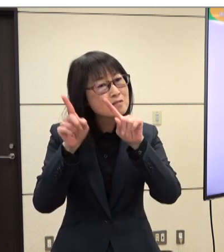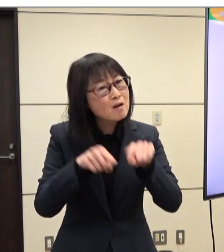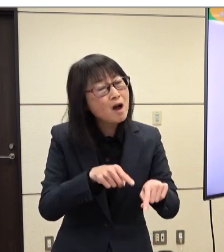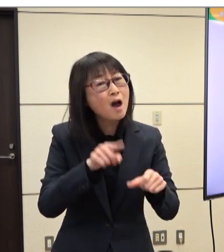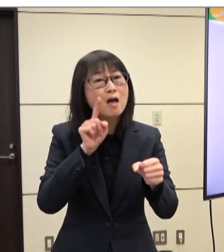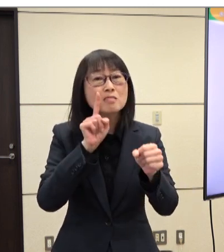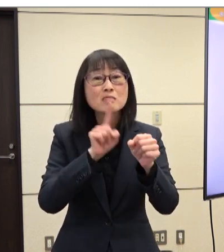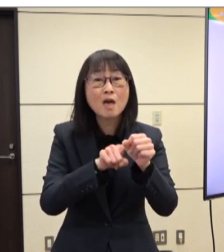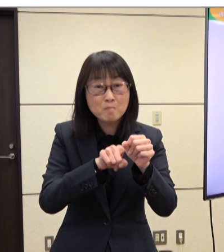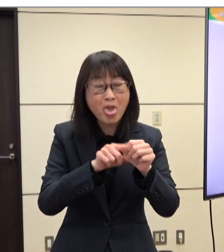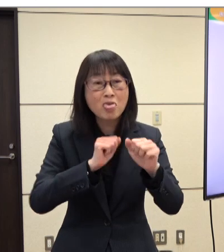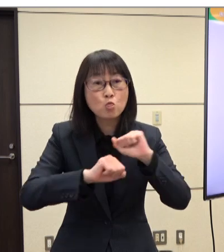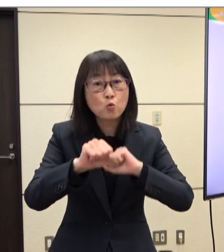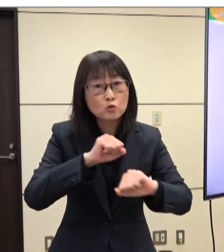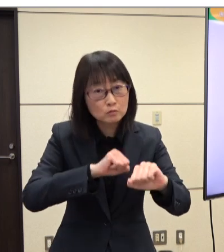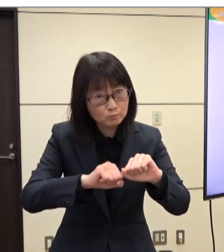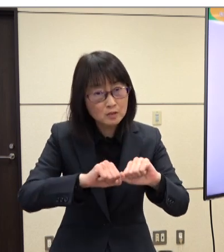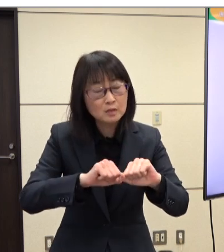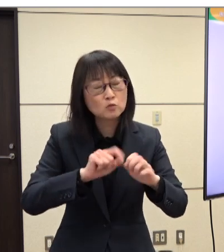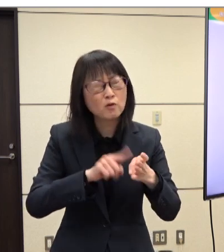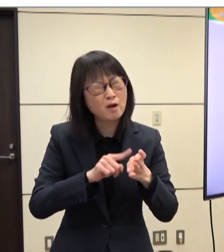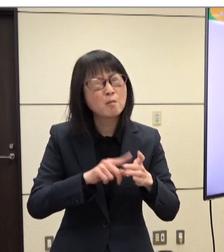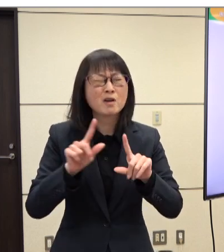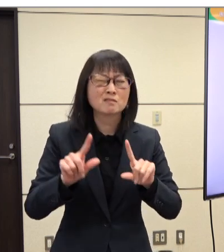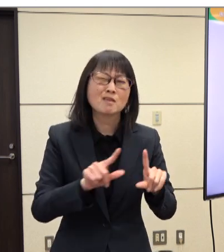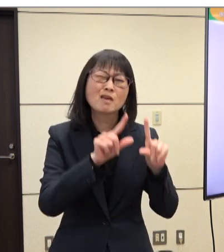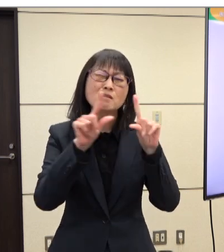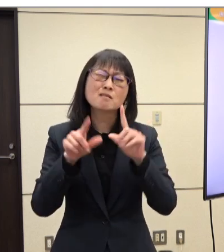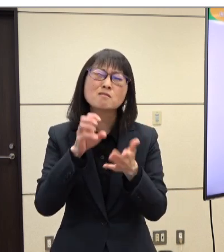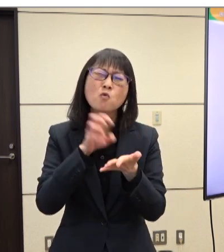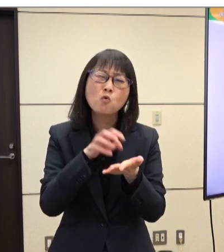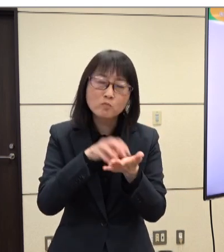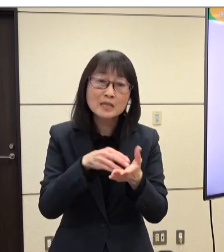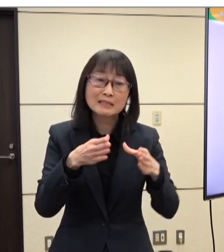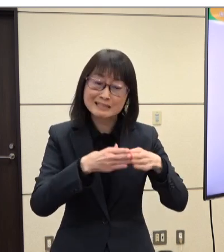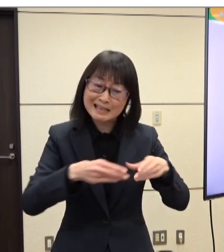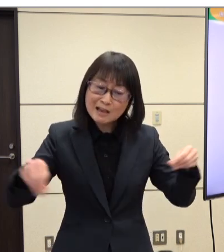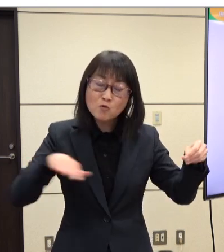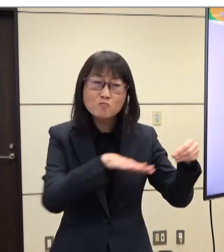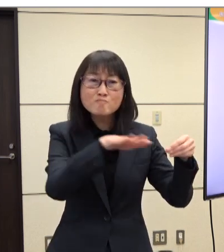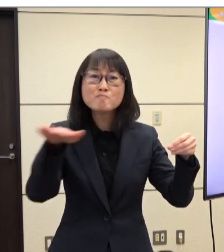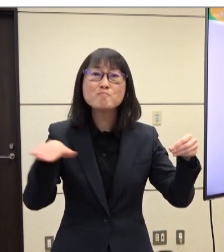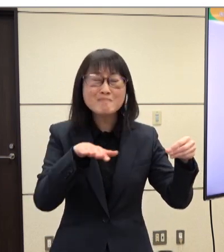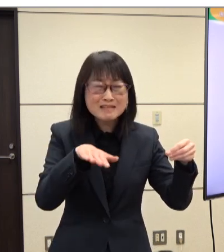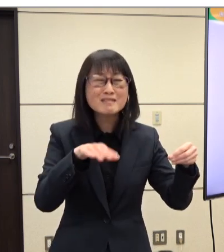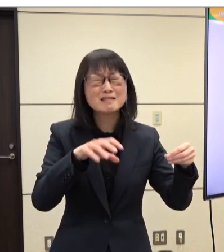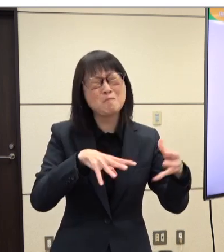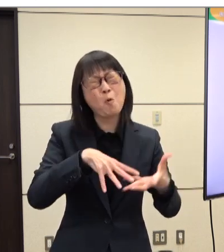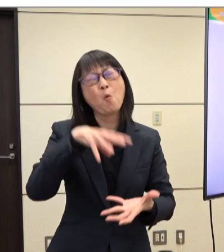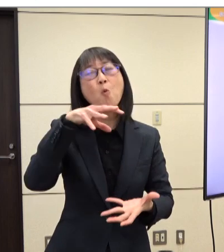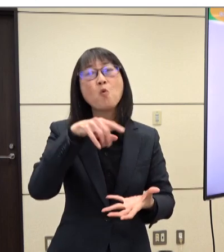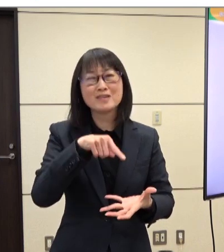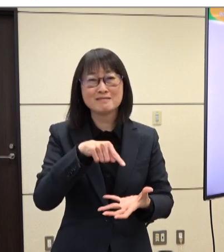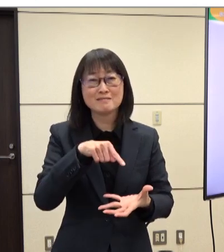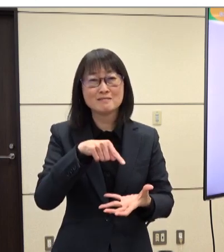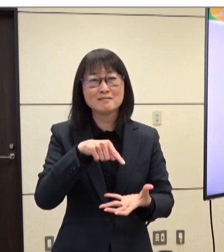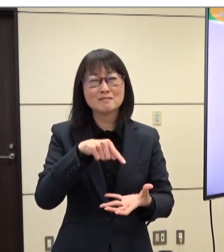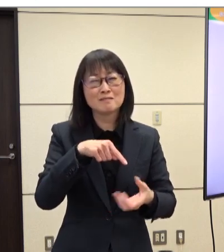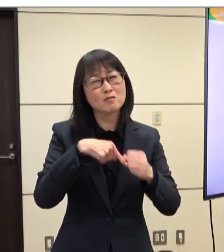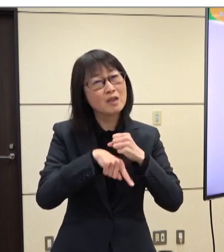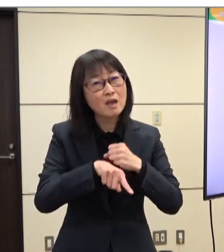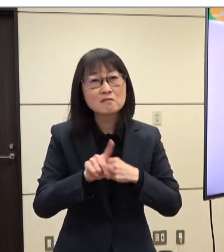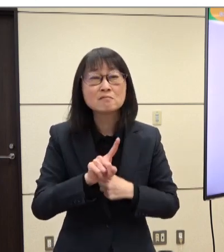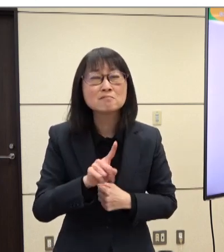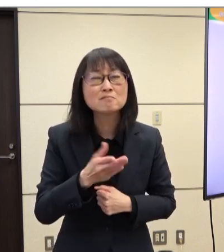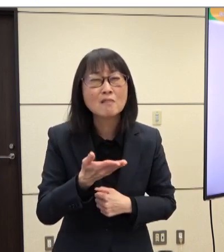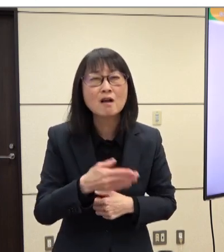と、あと、そもそもこの生活系がやっぱりこう全国的に見ても多い要因をどうお考えかということ ですね。はい、例えば